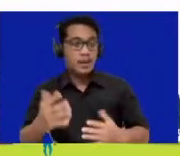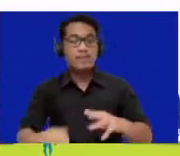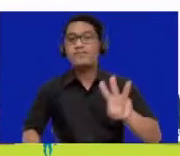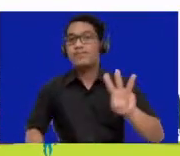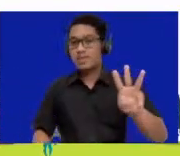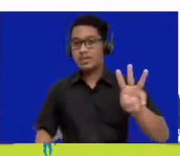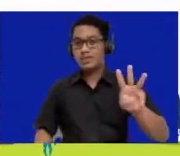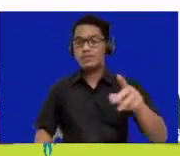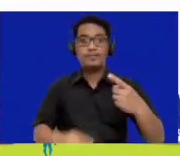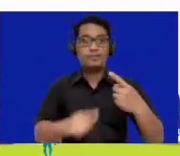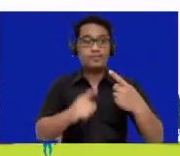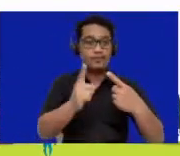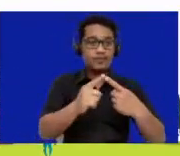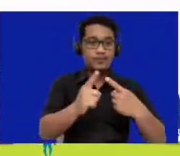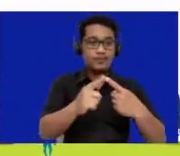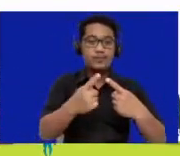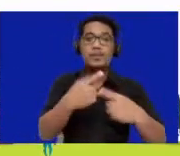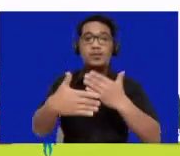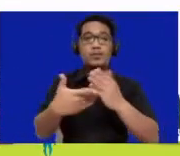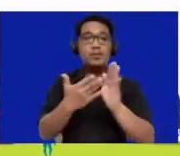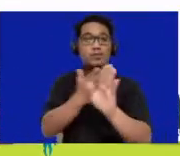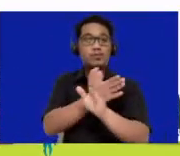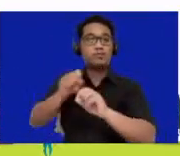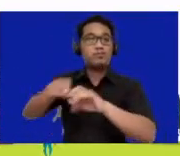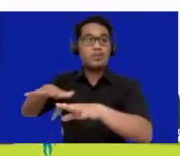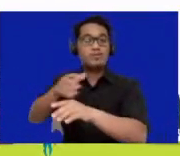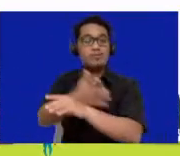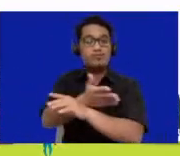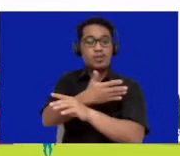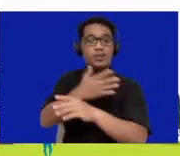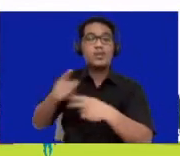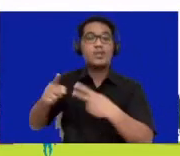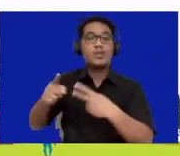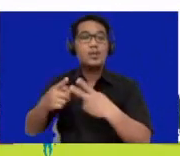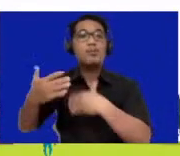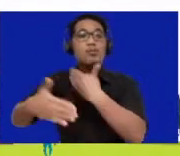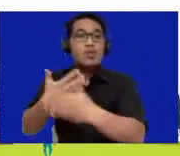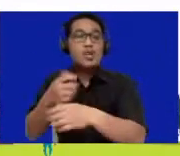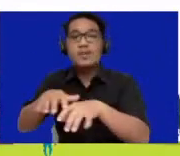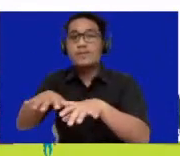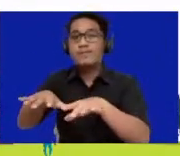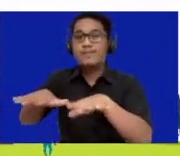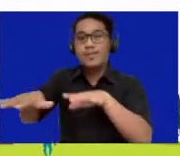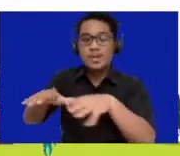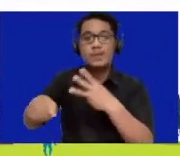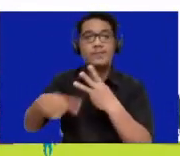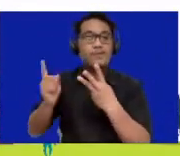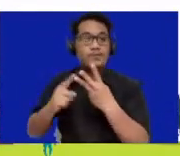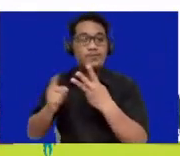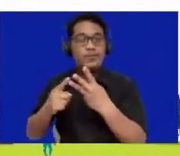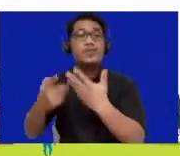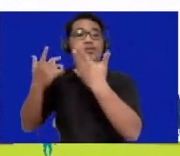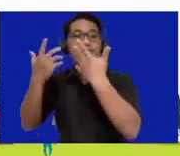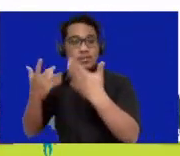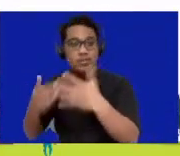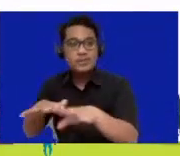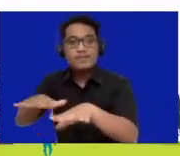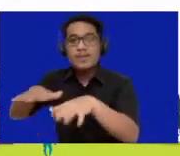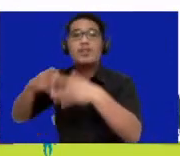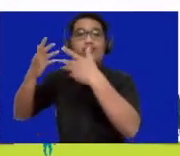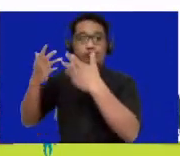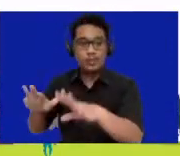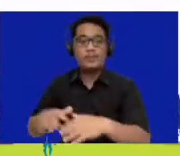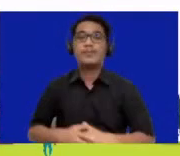saat prabencana, pada saat bencana terjadi, dan pada saat pasca bencana. Pada